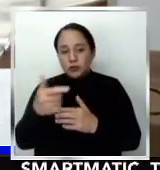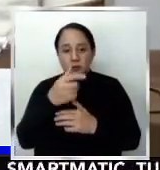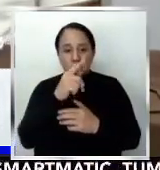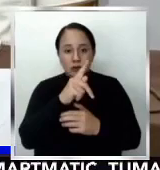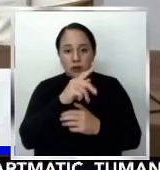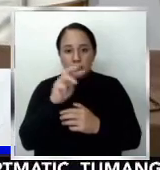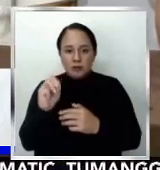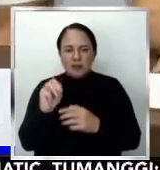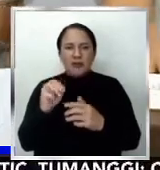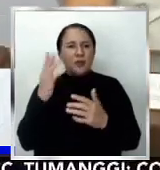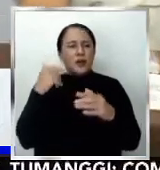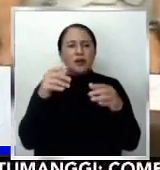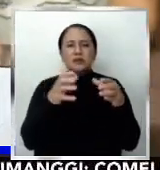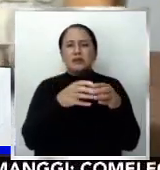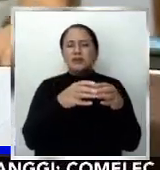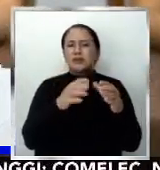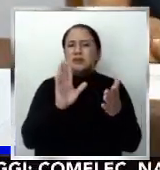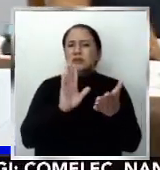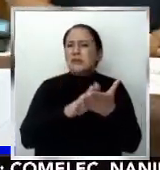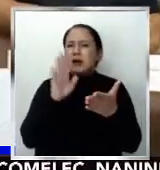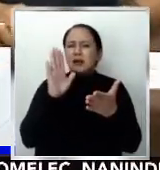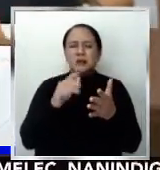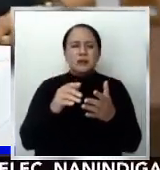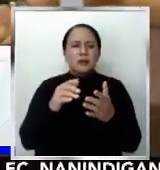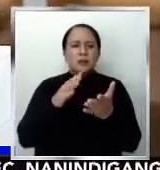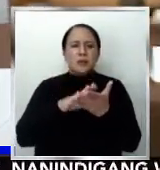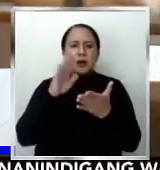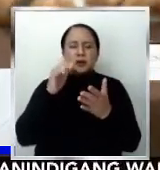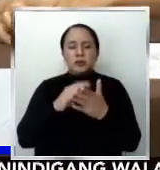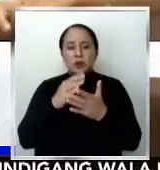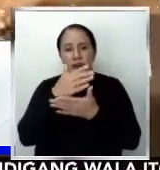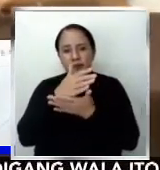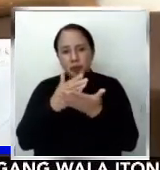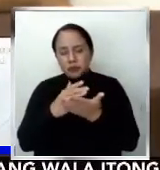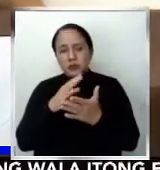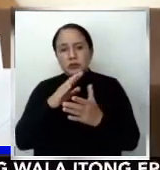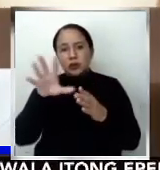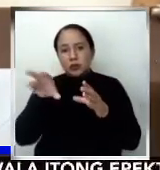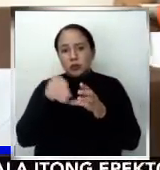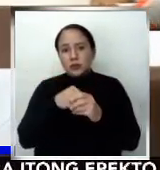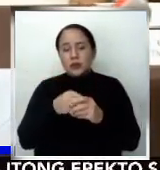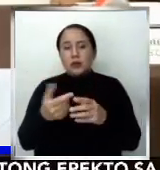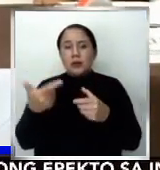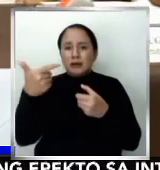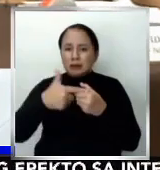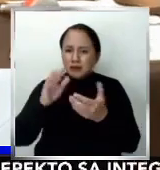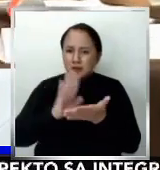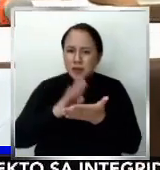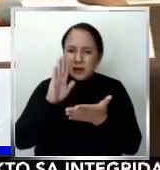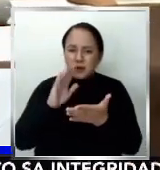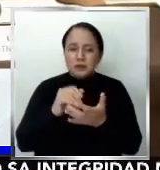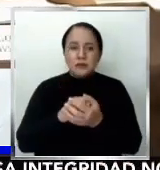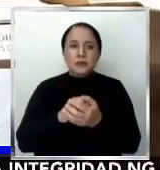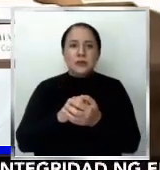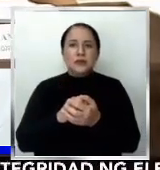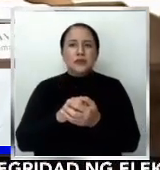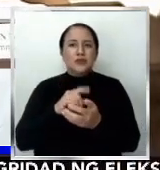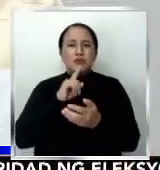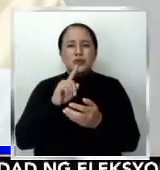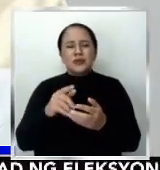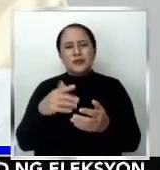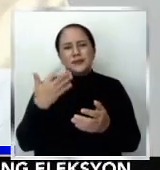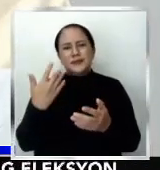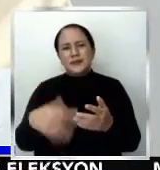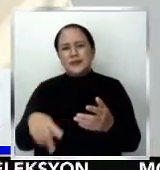gastos. Mataas na raw ang presyo ng mga spare parts, dagdag pa ang presyo ng gas. Maaring masakit sa atin yung